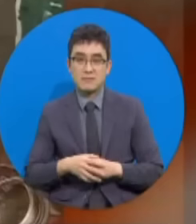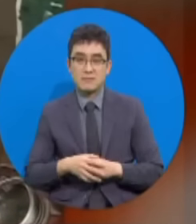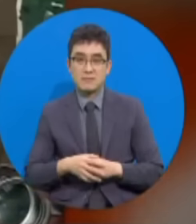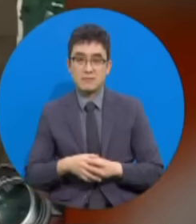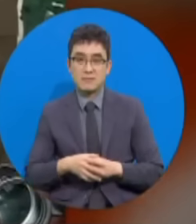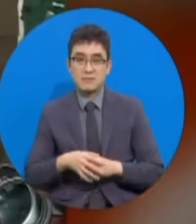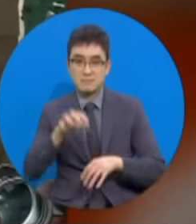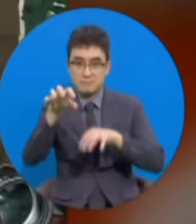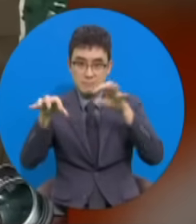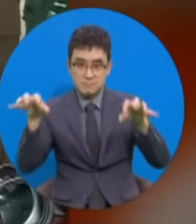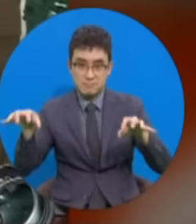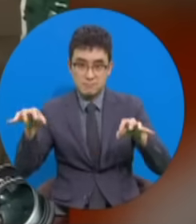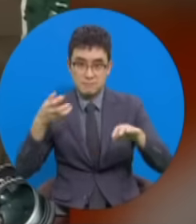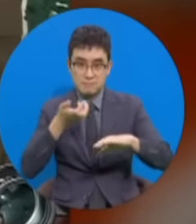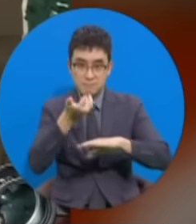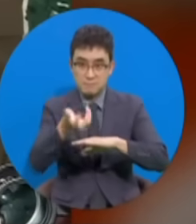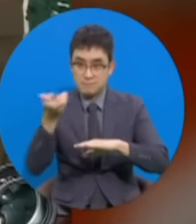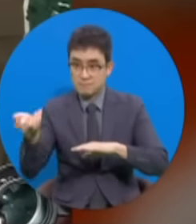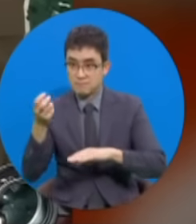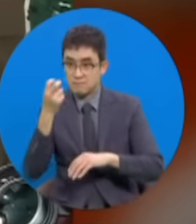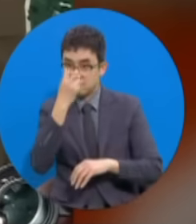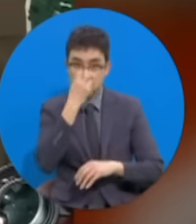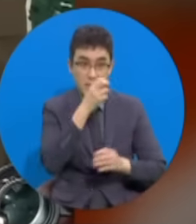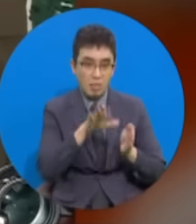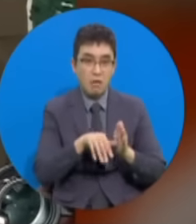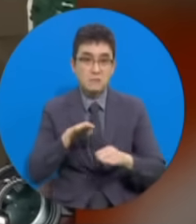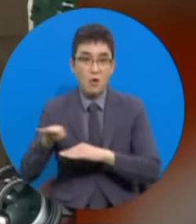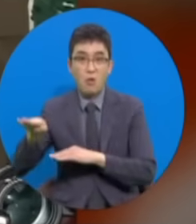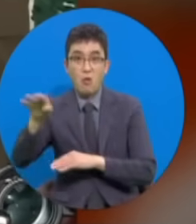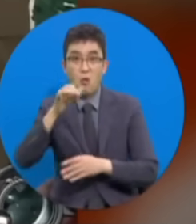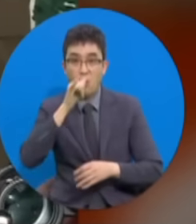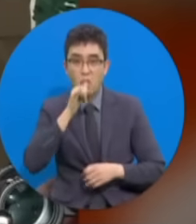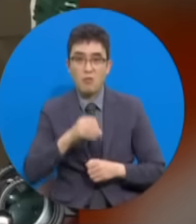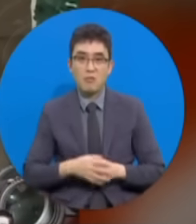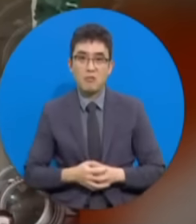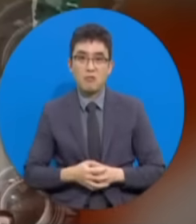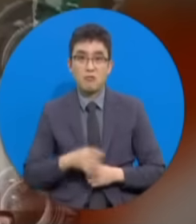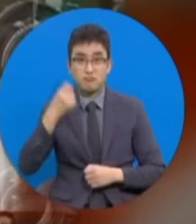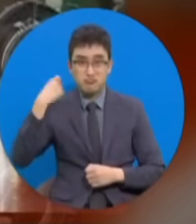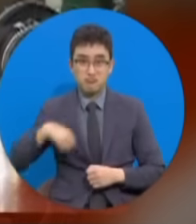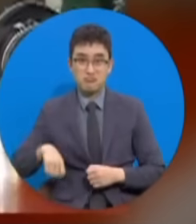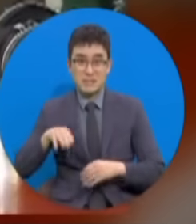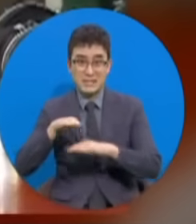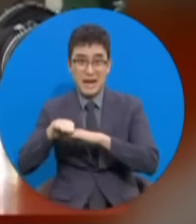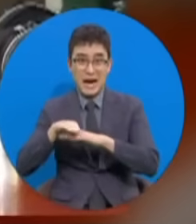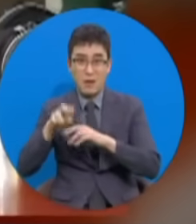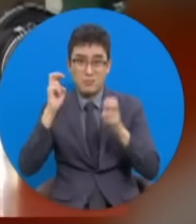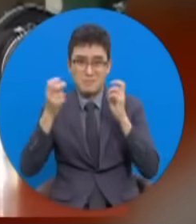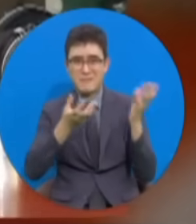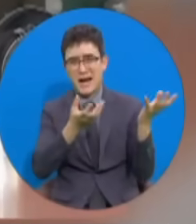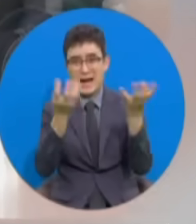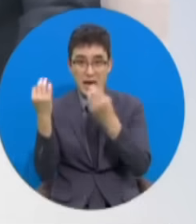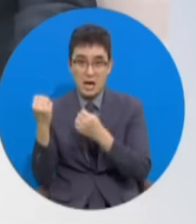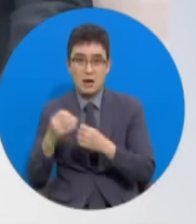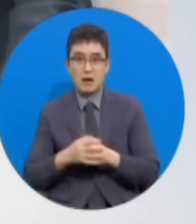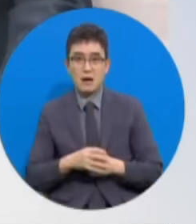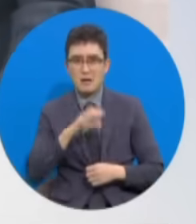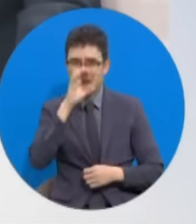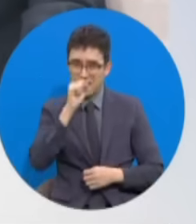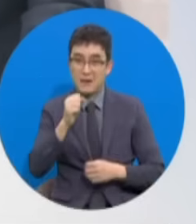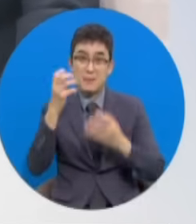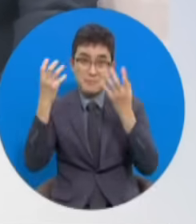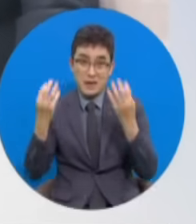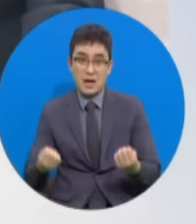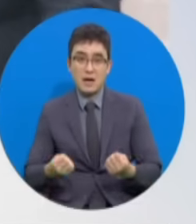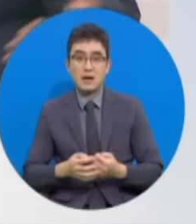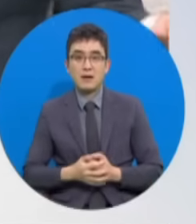그러니까 제가 아까 말씀드린 대로 중국 사람들이 중국에 수많은 자동차가 있잖아요. 예. 중국산 좋은 것도 지금